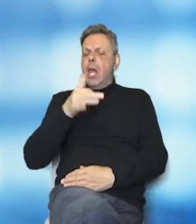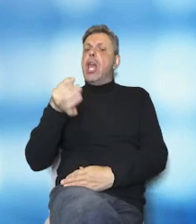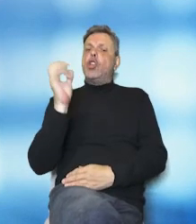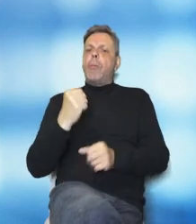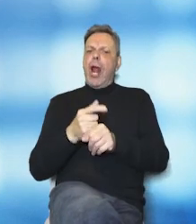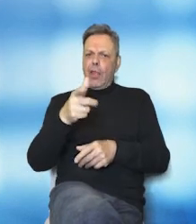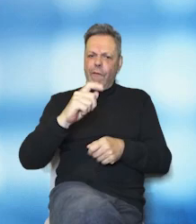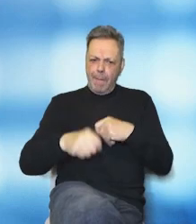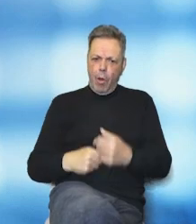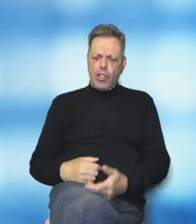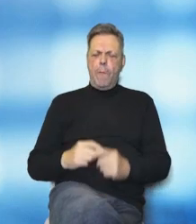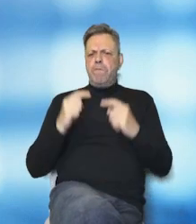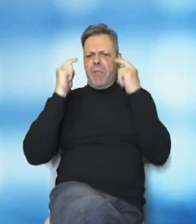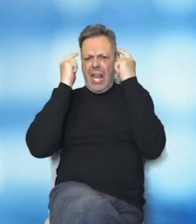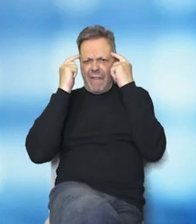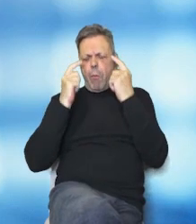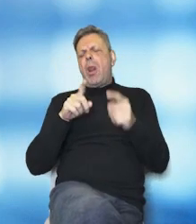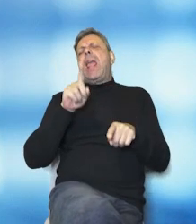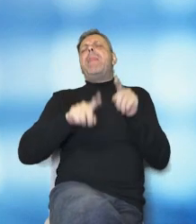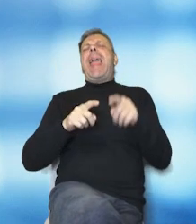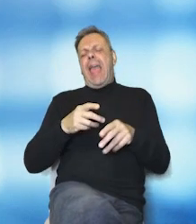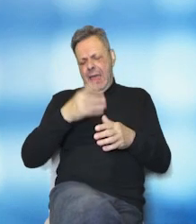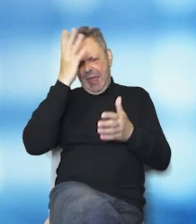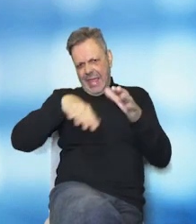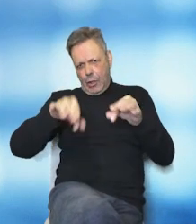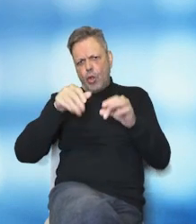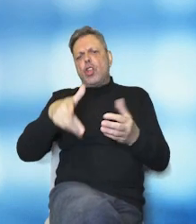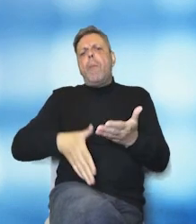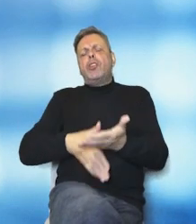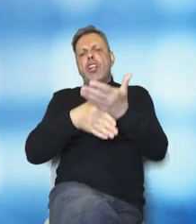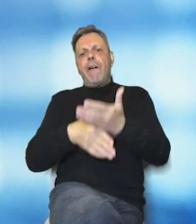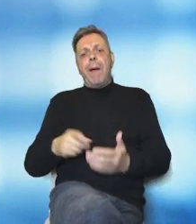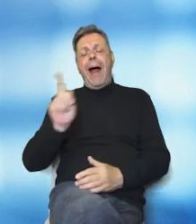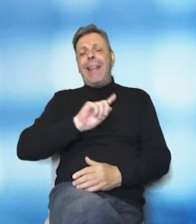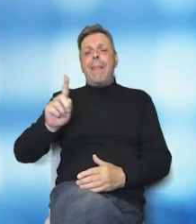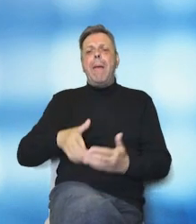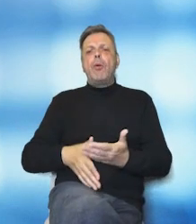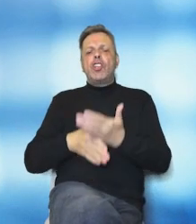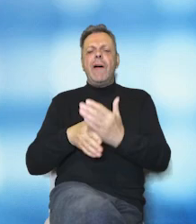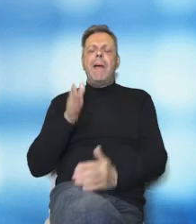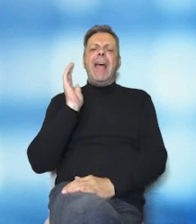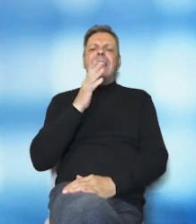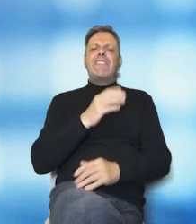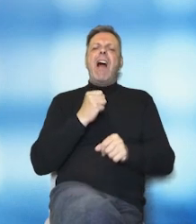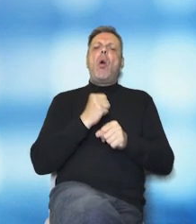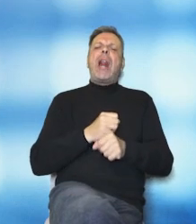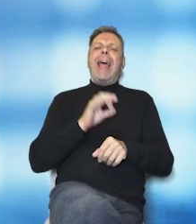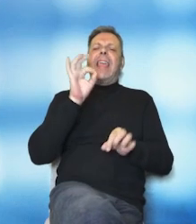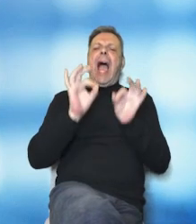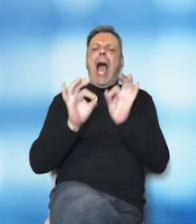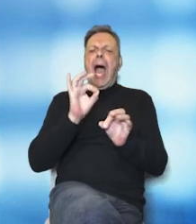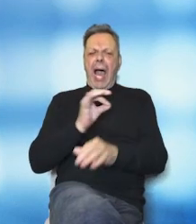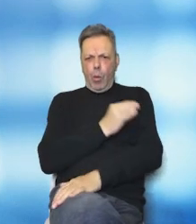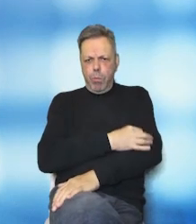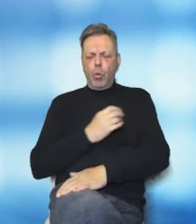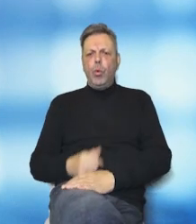taj posao za glavobolje, neke određene dijagnoze. Tako da to podržavam, ali ne podržavam da svak radi akupunkturu i na taj